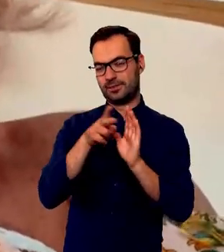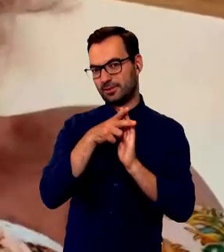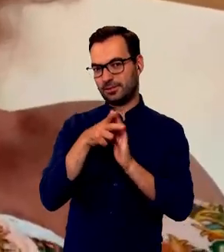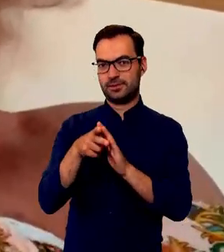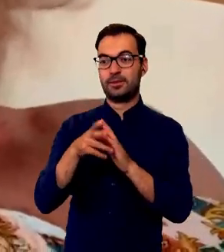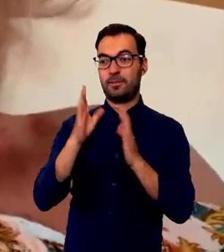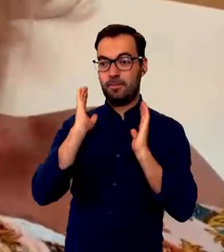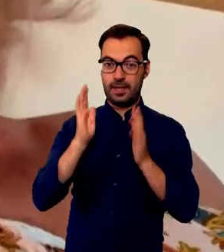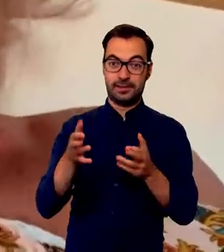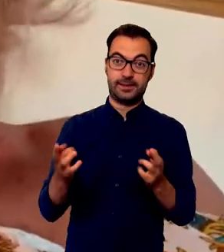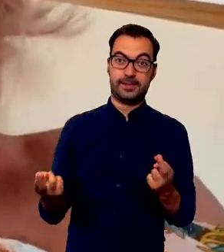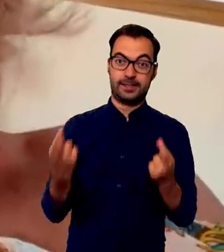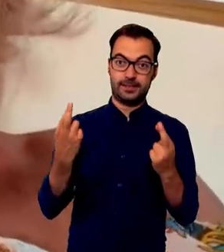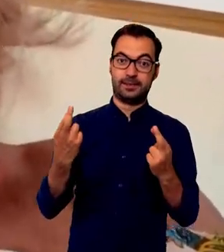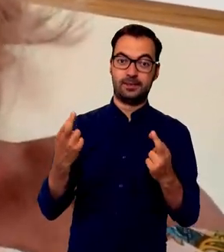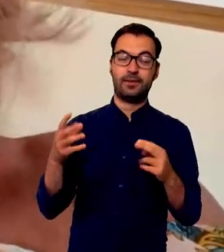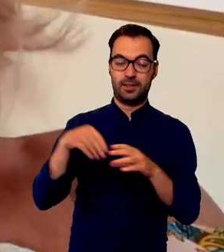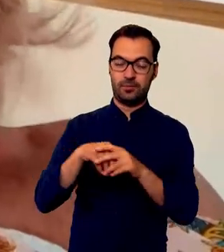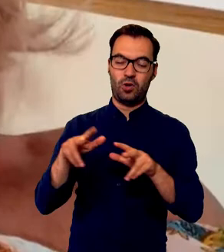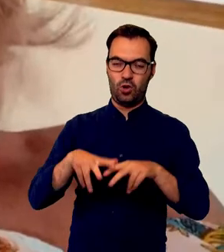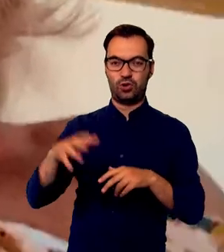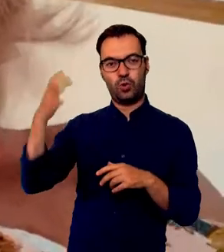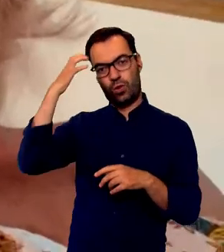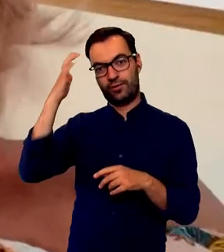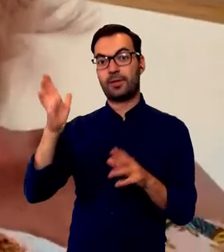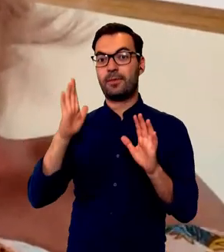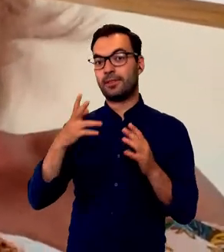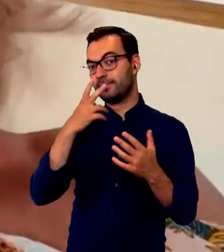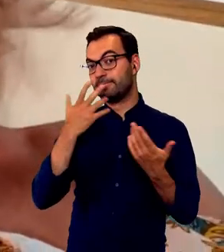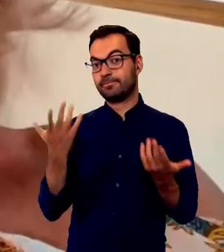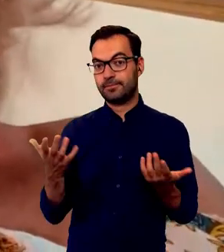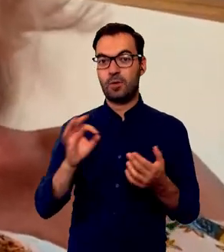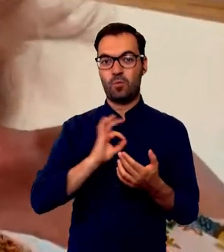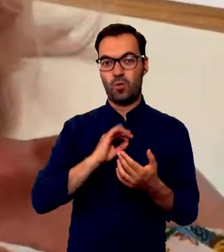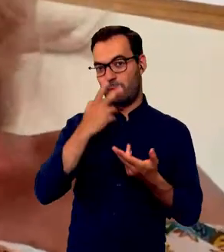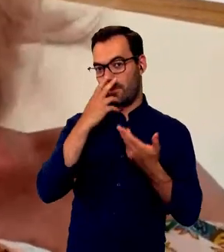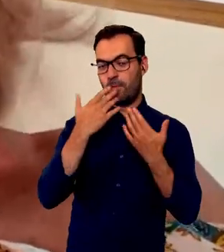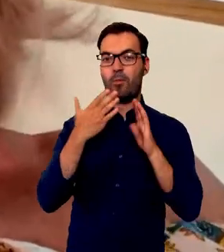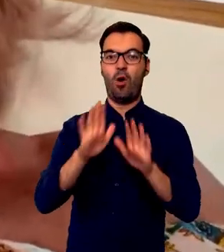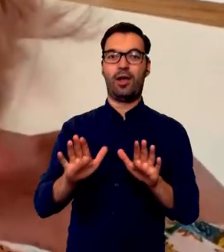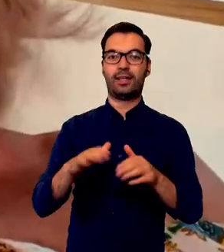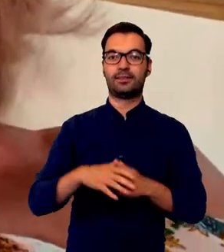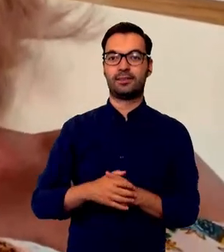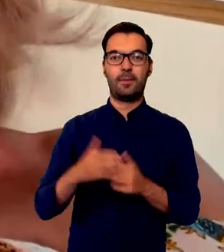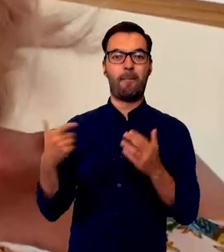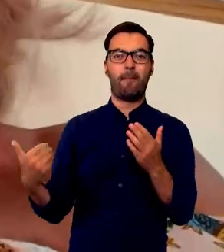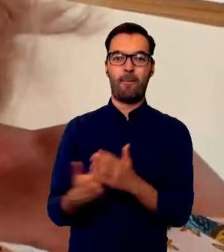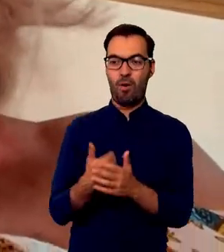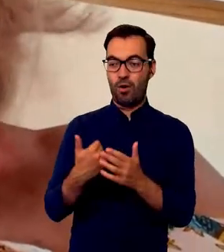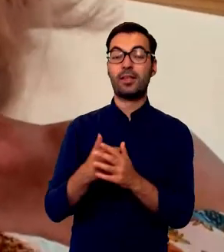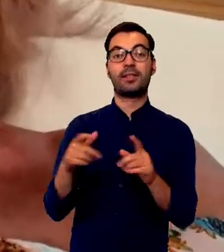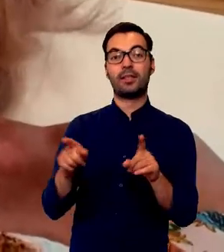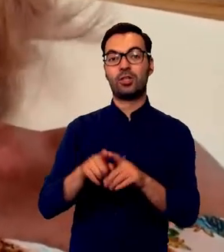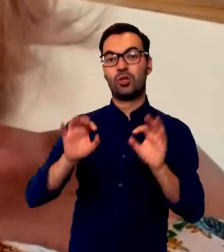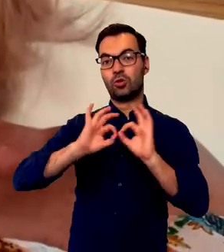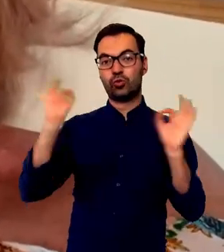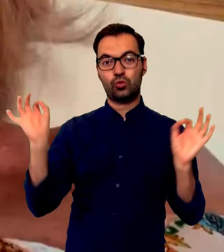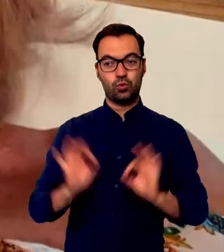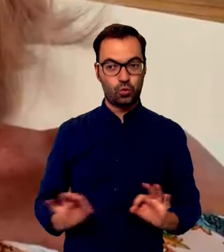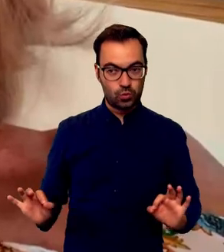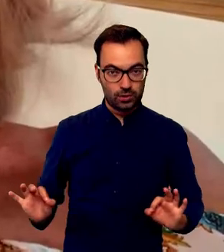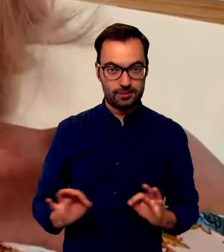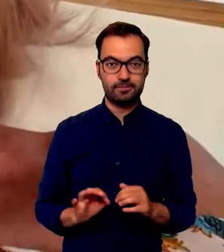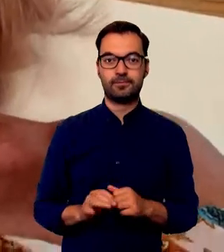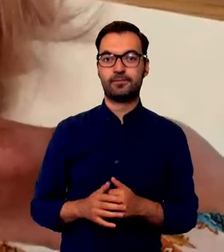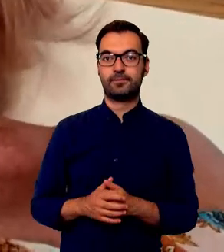się, mam nadzieję, że z udziałem rodziny królewskiej, odbędzie się mój pokaz nie tylko mody, ale również sztuki, którą